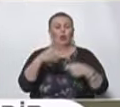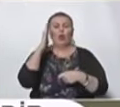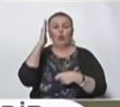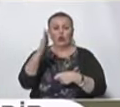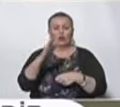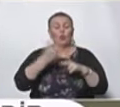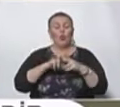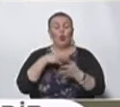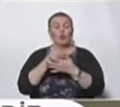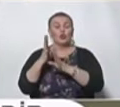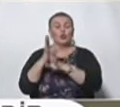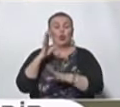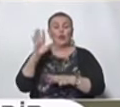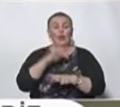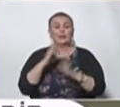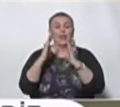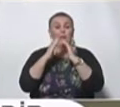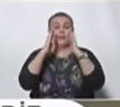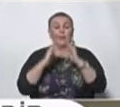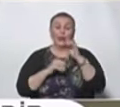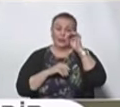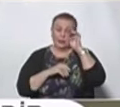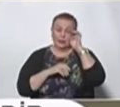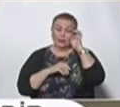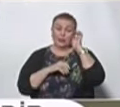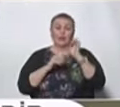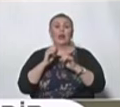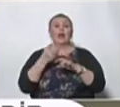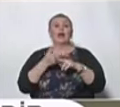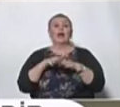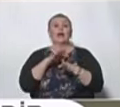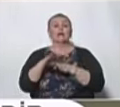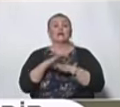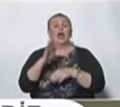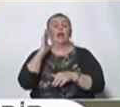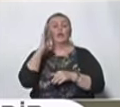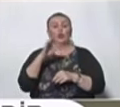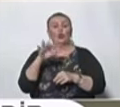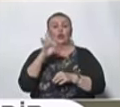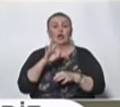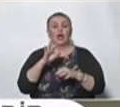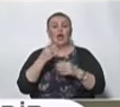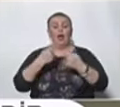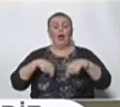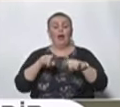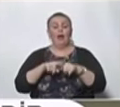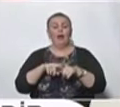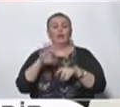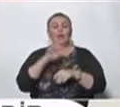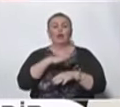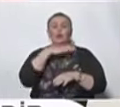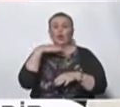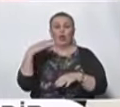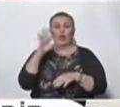növbəsində mənzillə təmin olunacaq şəhid ailələrimizin əhatə dairəsini, kontingentini